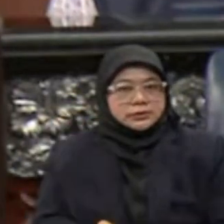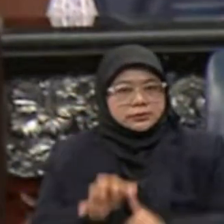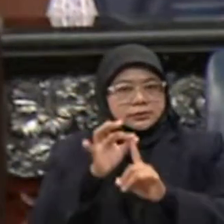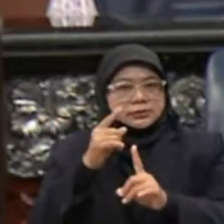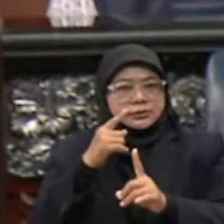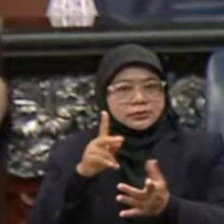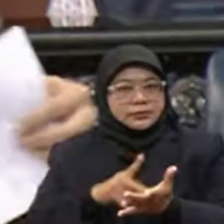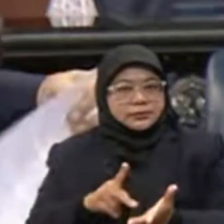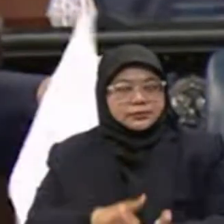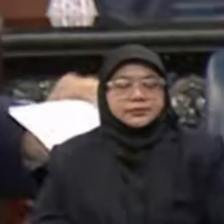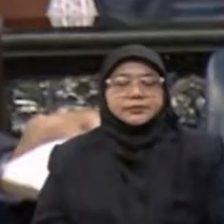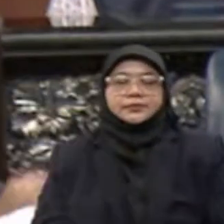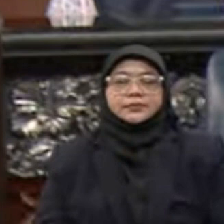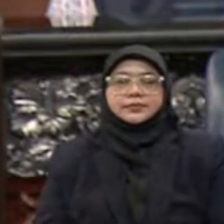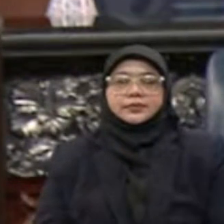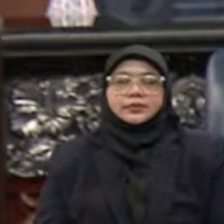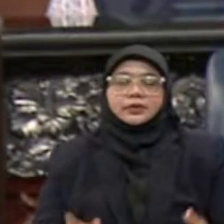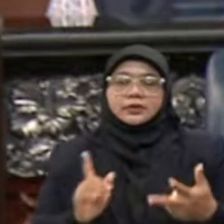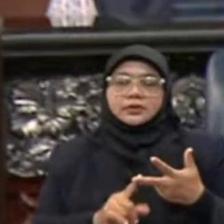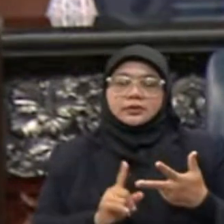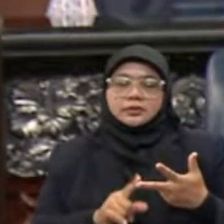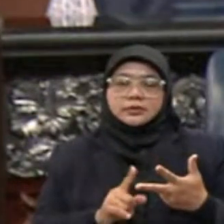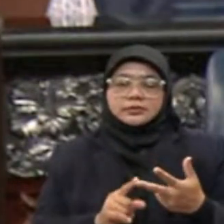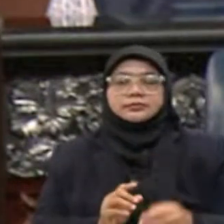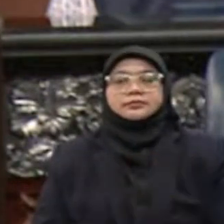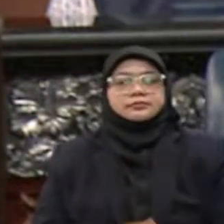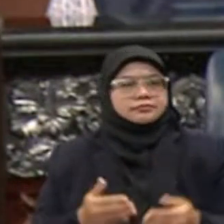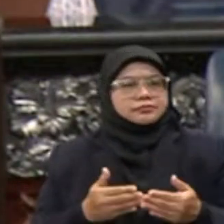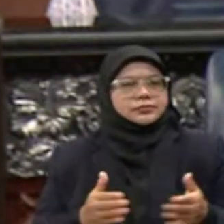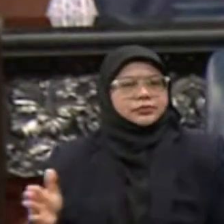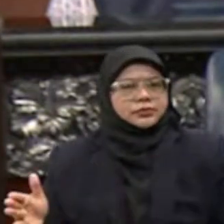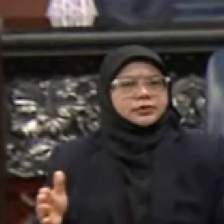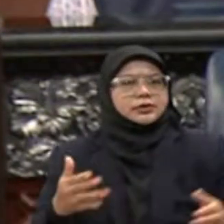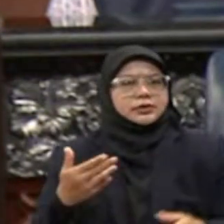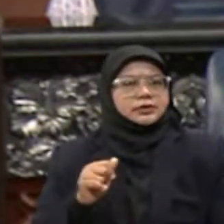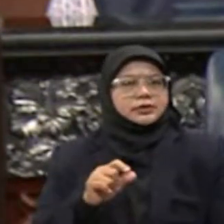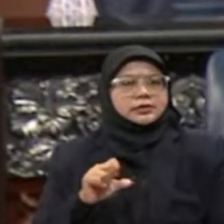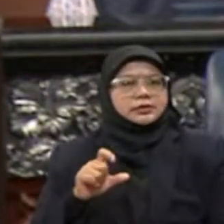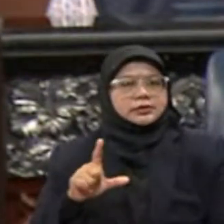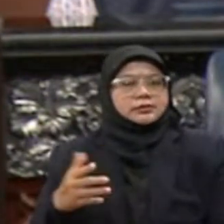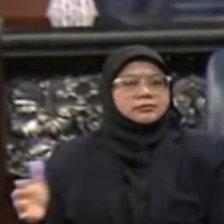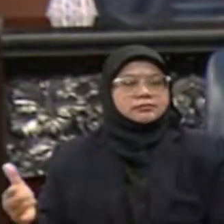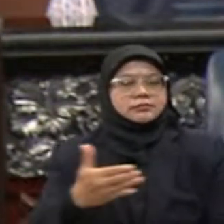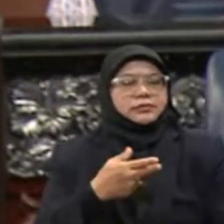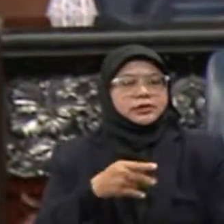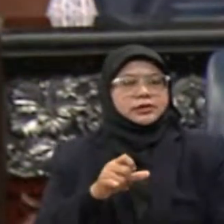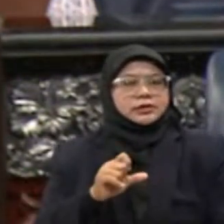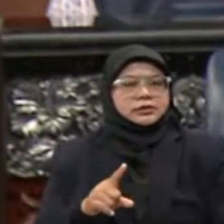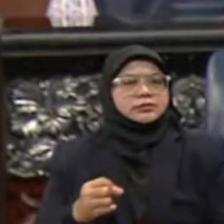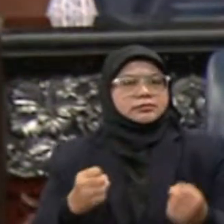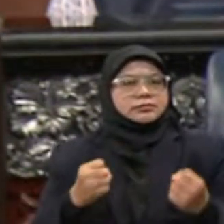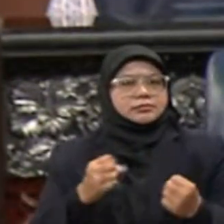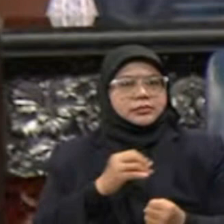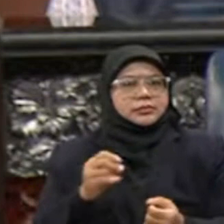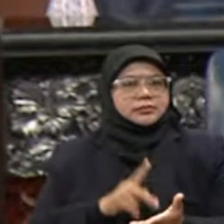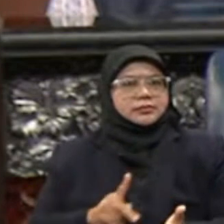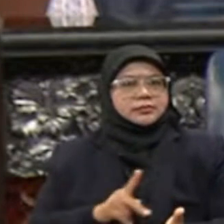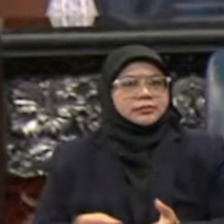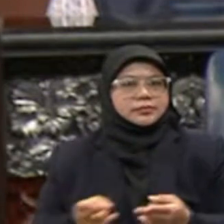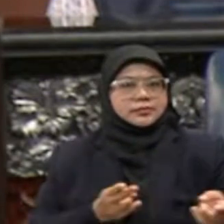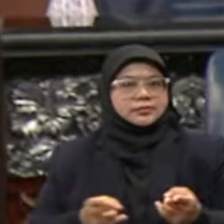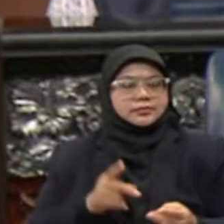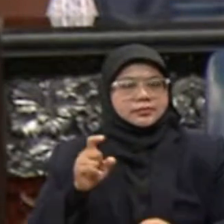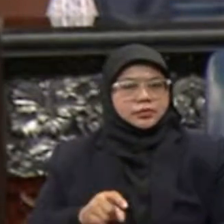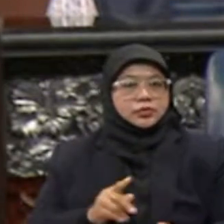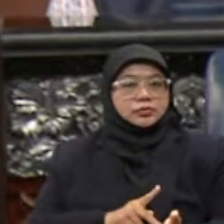perbelanjaan yang ketiga memperluas asas hasil dan memastikan kutipan hasil yang mempan dimana pembelanjaan mengurus